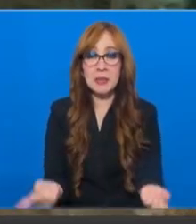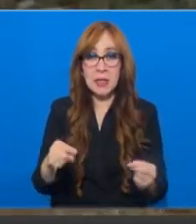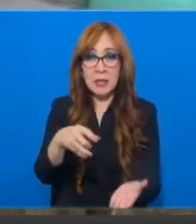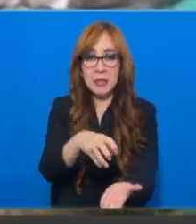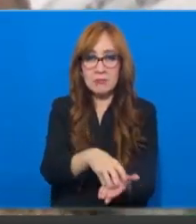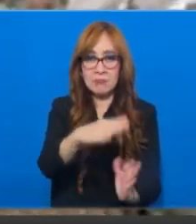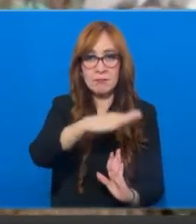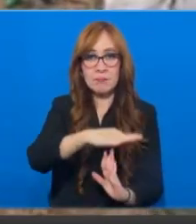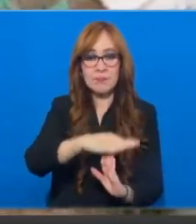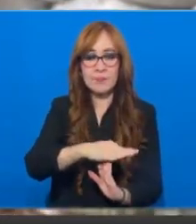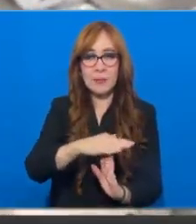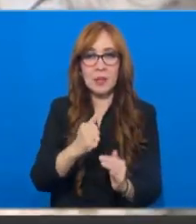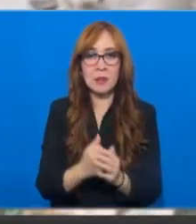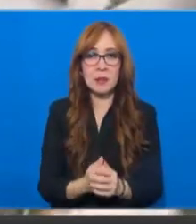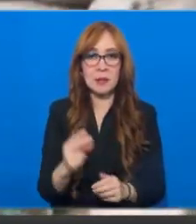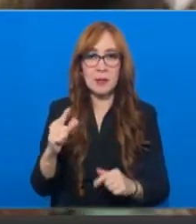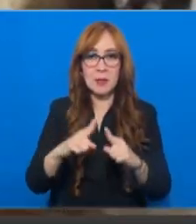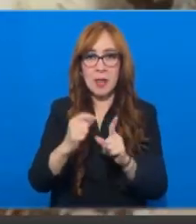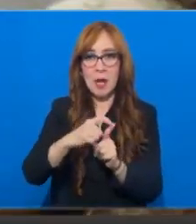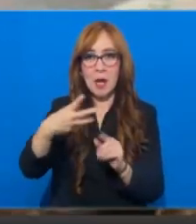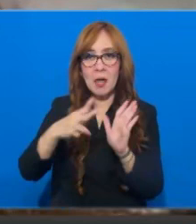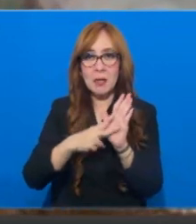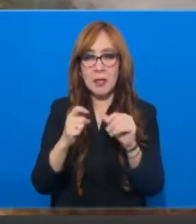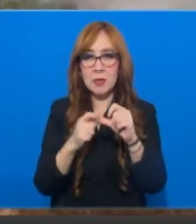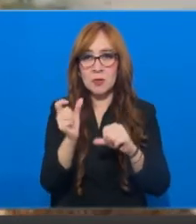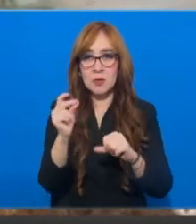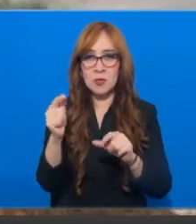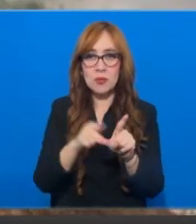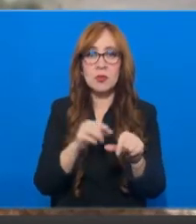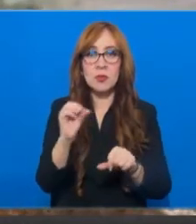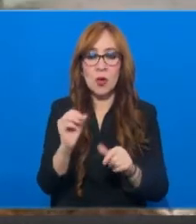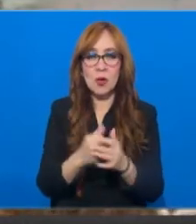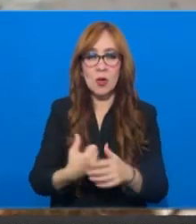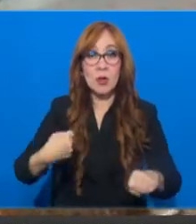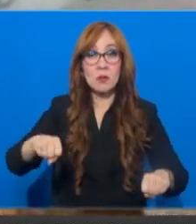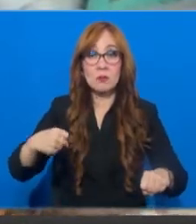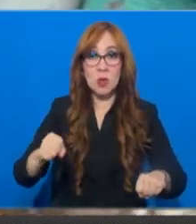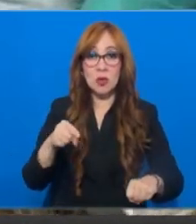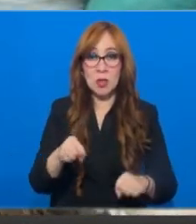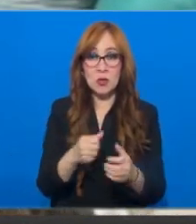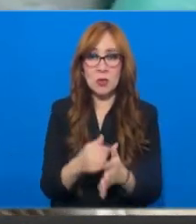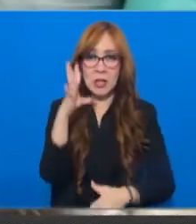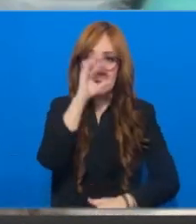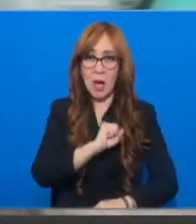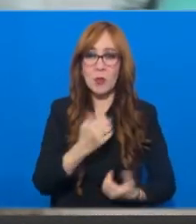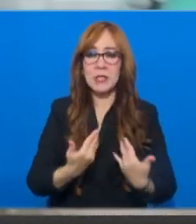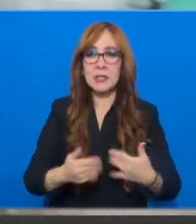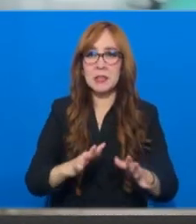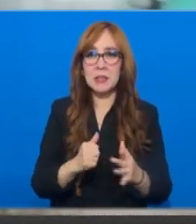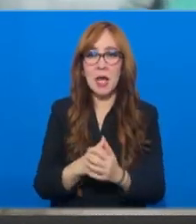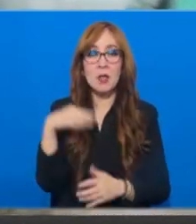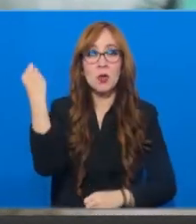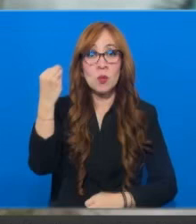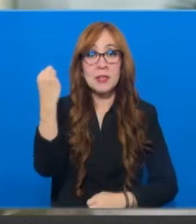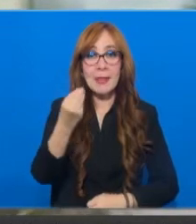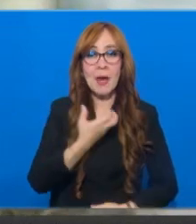AMD Taman Hutan Raya Raden Suryo. Para pengendara motor yang mengalami musibah ini diketahui rampung berwisata di Kota Batu dan